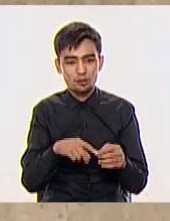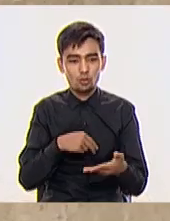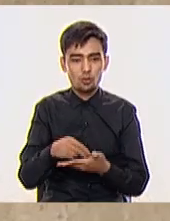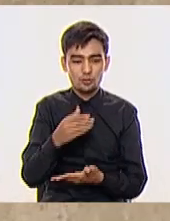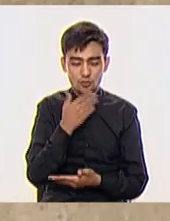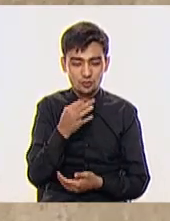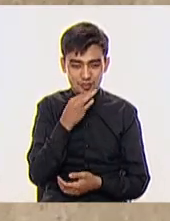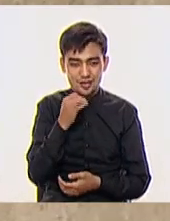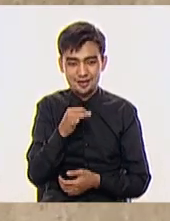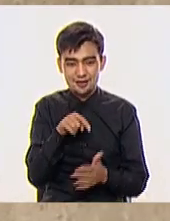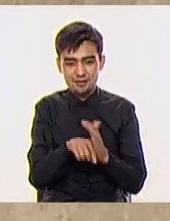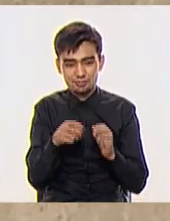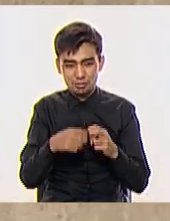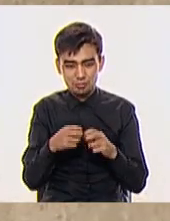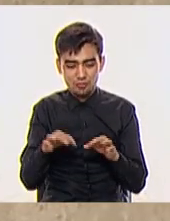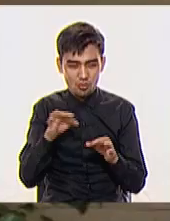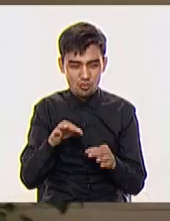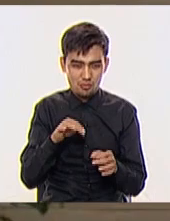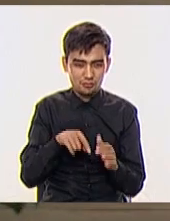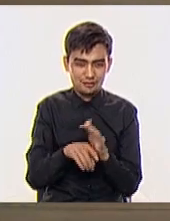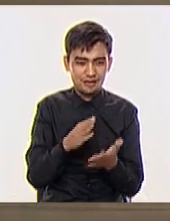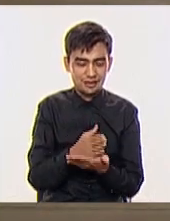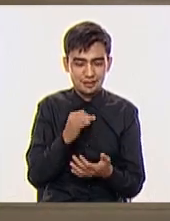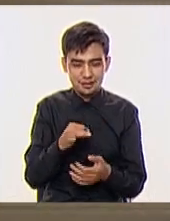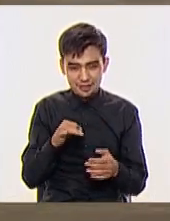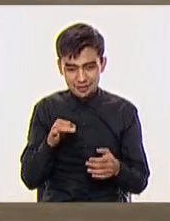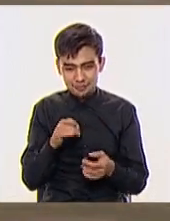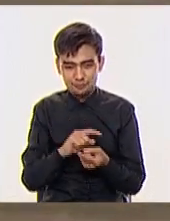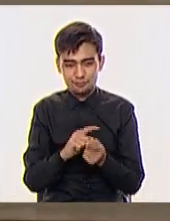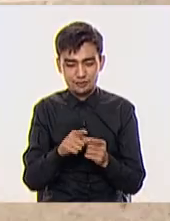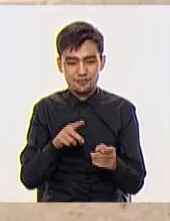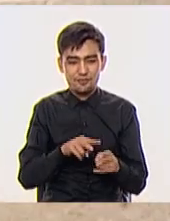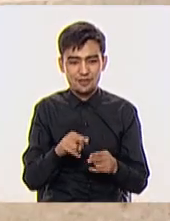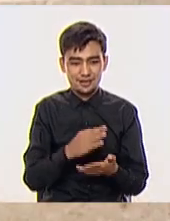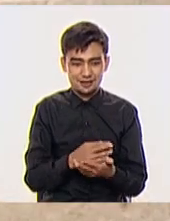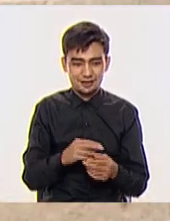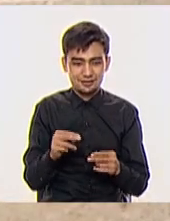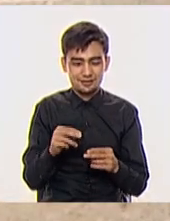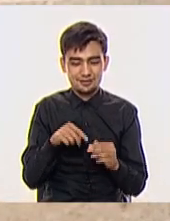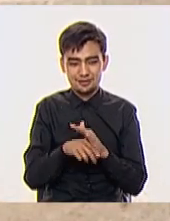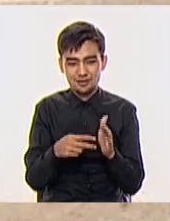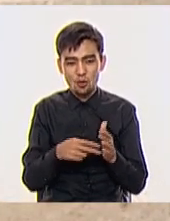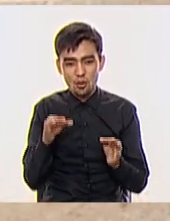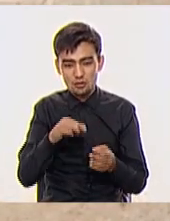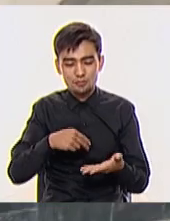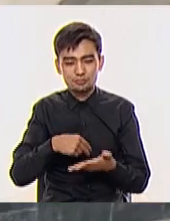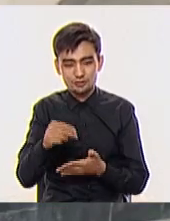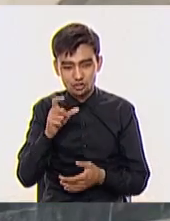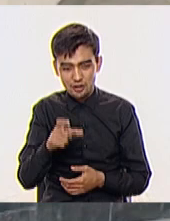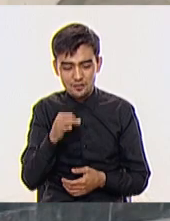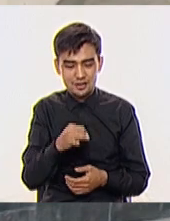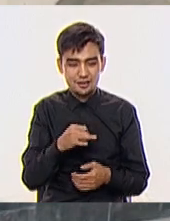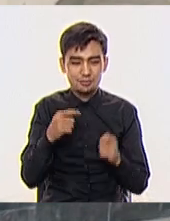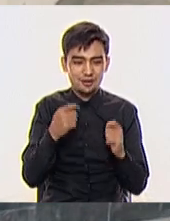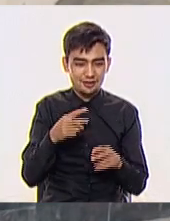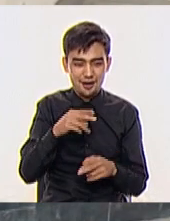анықталмай жатып, ғимараттың ішінде бұзу жұмыстары болғанын мәлімдеді. Бұл бағалау құнына кері әсер еткен дейді. Ал әкімдіктен өзге сатып алушы кәсіпкер де алғашқы